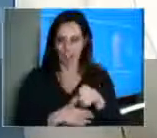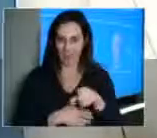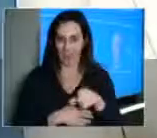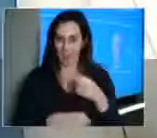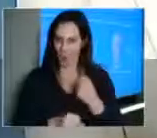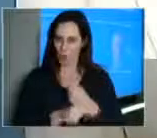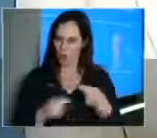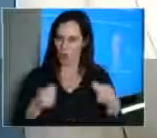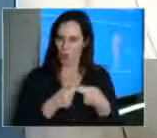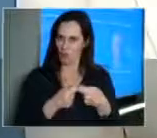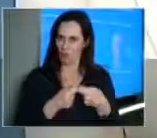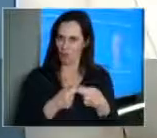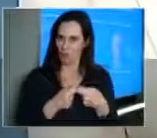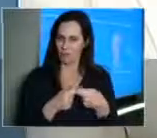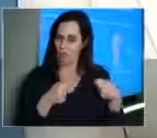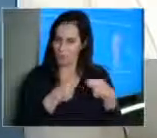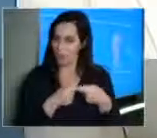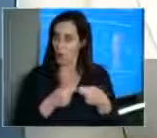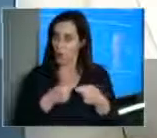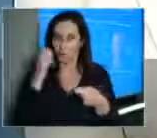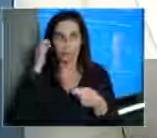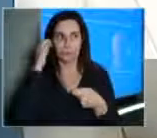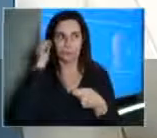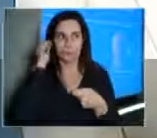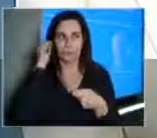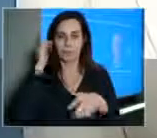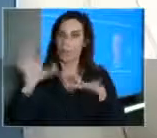מנהלים כבר מגעים עם שותפים